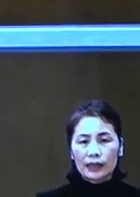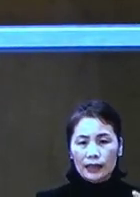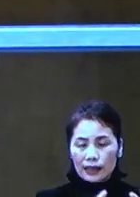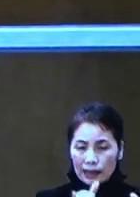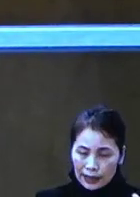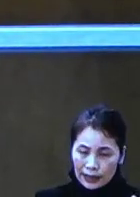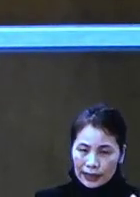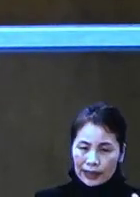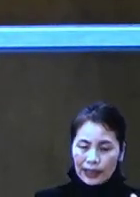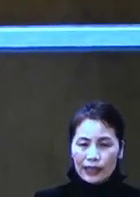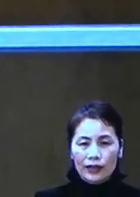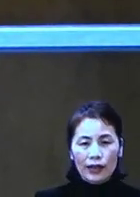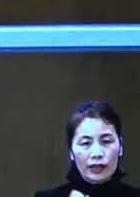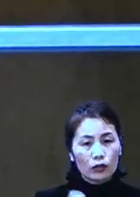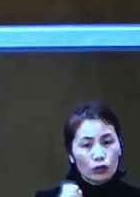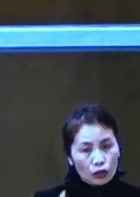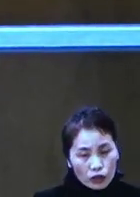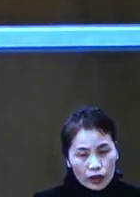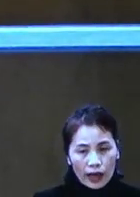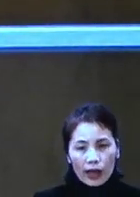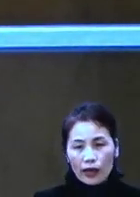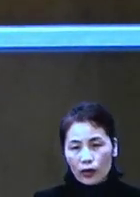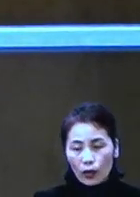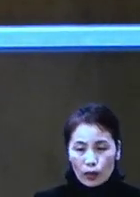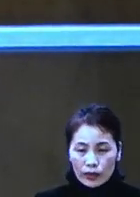한 투자까지 본인이